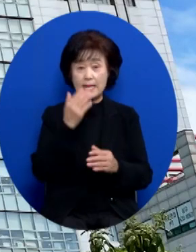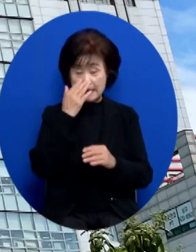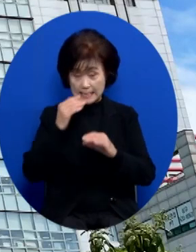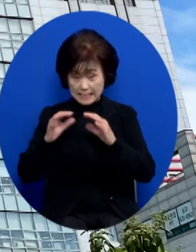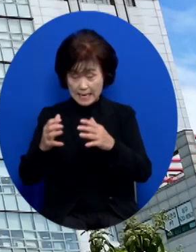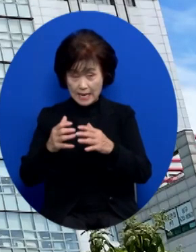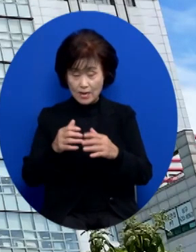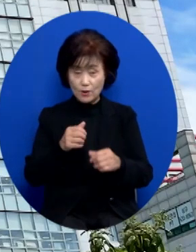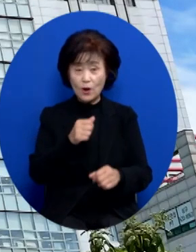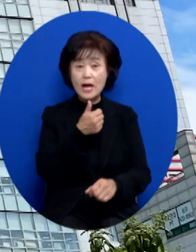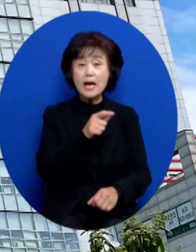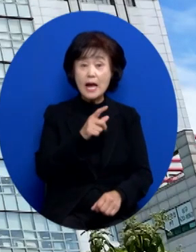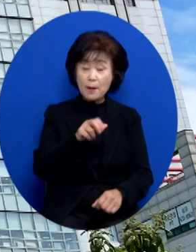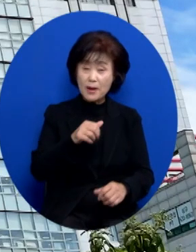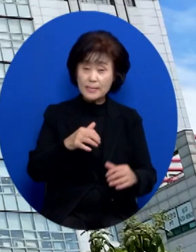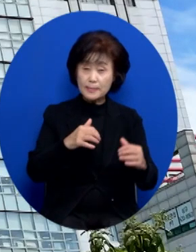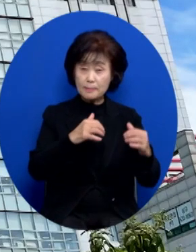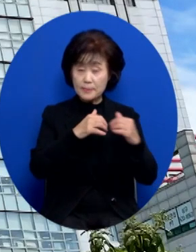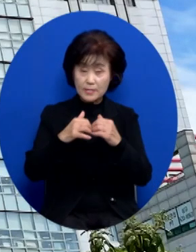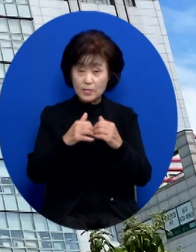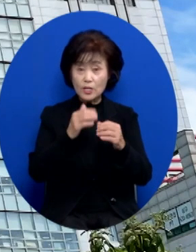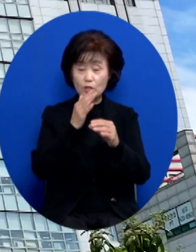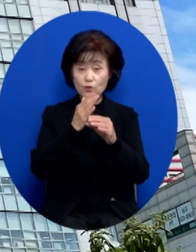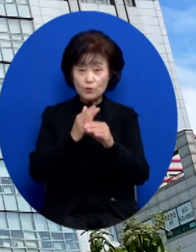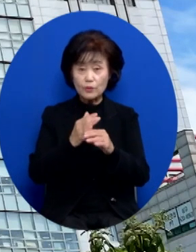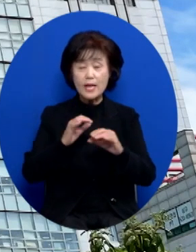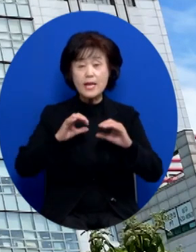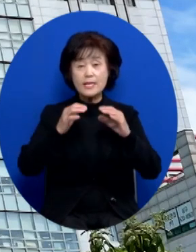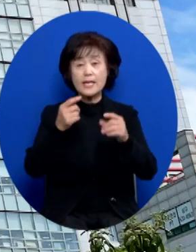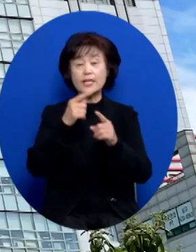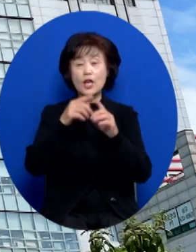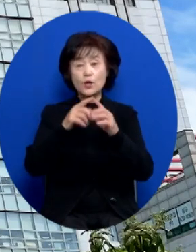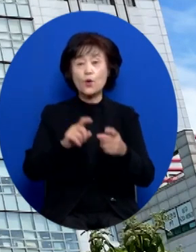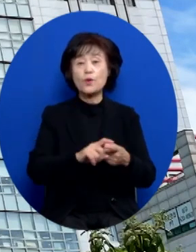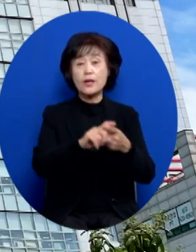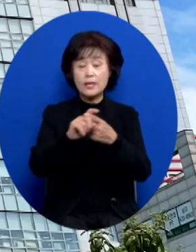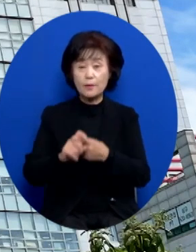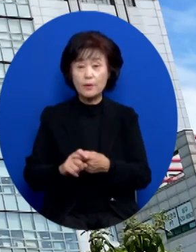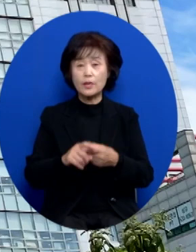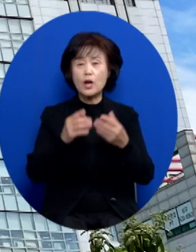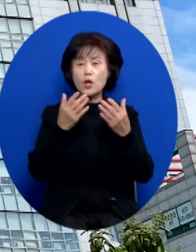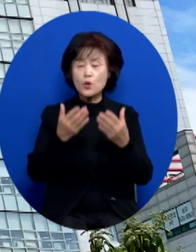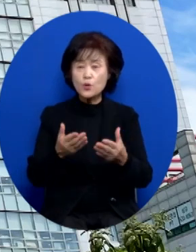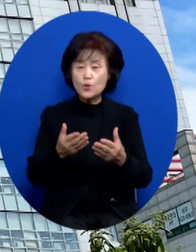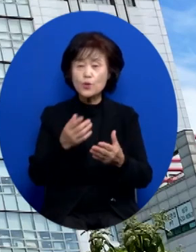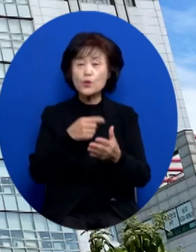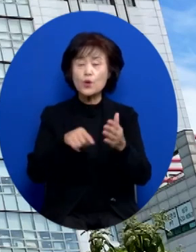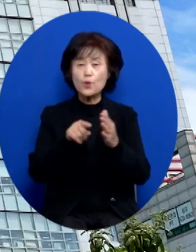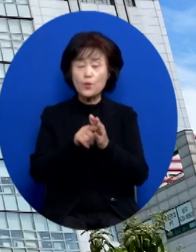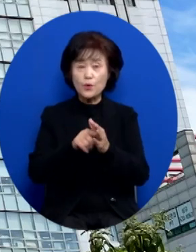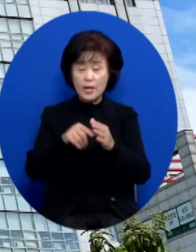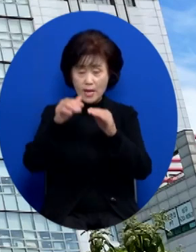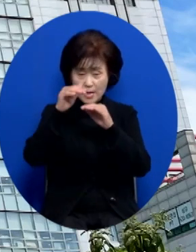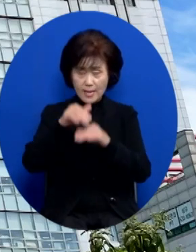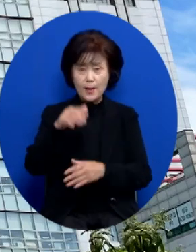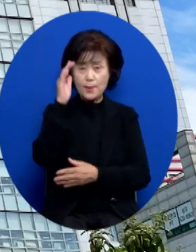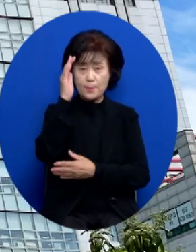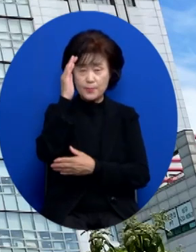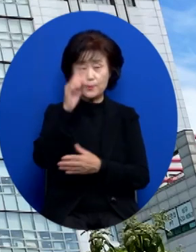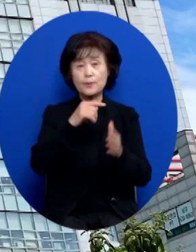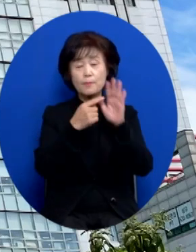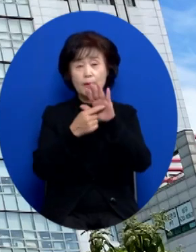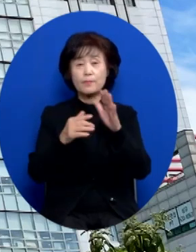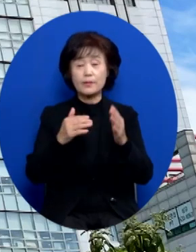이스라엘과 하마스의 무력 충돌이 이어지고 있는 가운데 세계교회협의회가 휴전을 호소하는 성명을 발표했습니다.